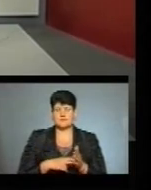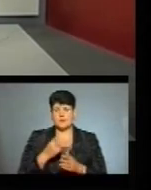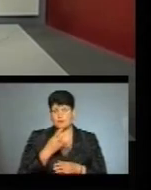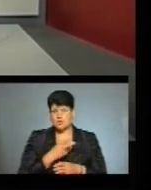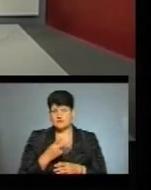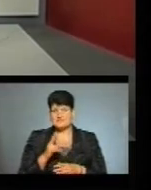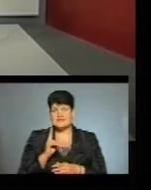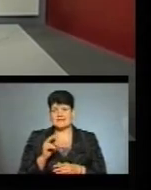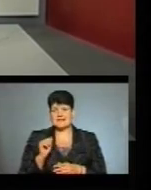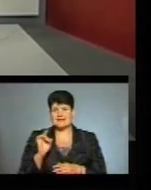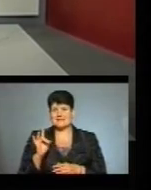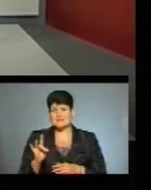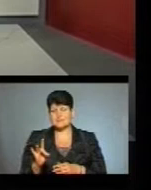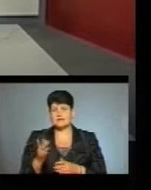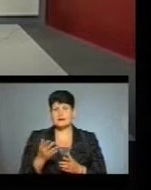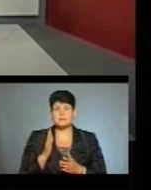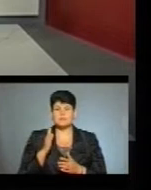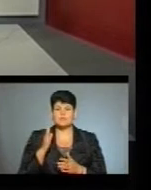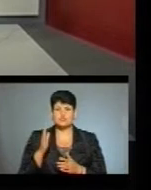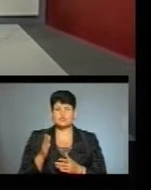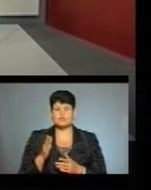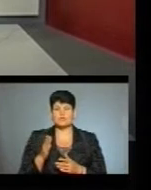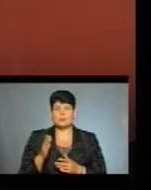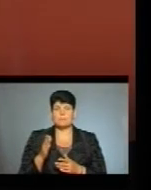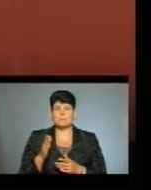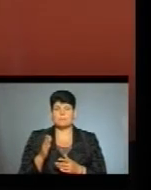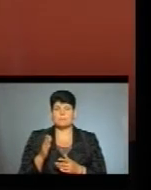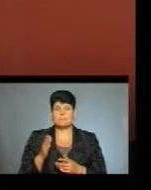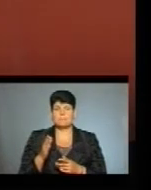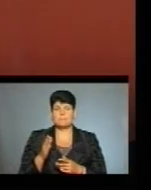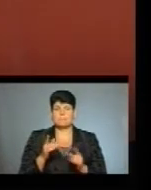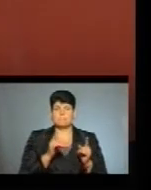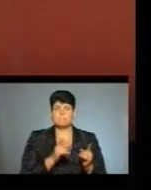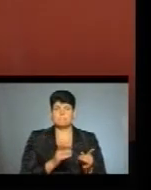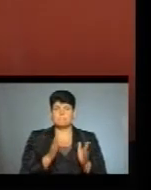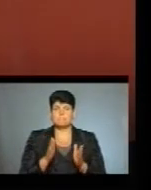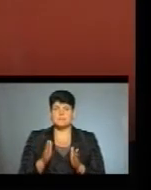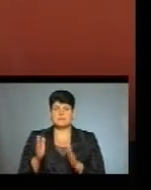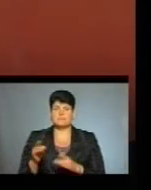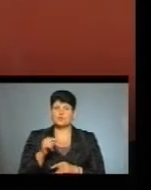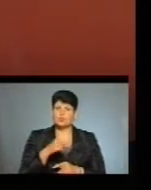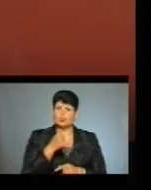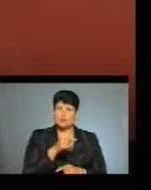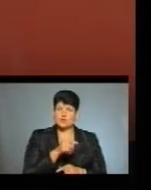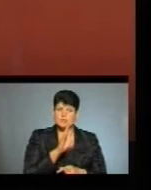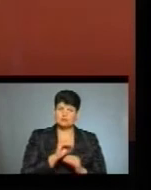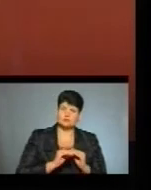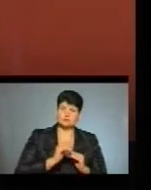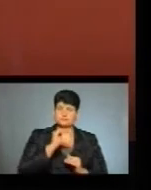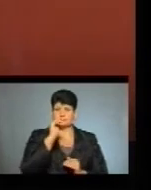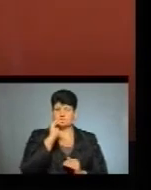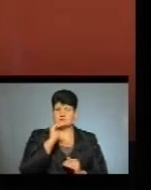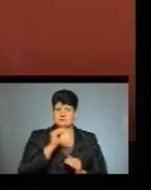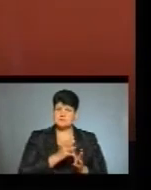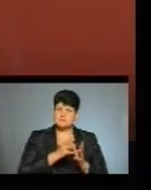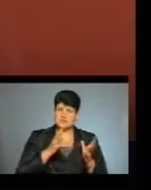подивитися на кір, який ми прогнозуємо періодичність, що от в такому році буде підйом захворюваності, то